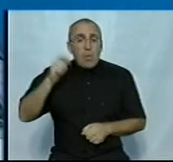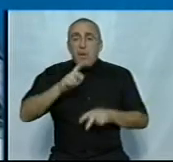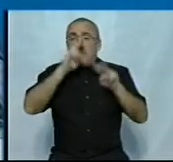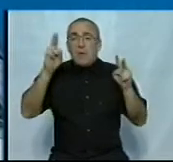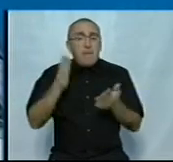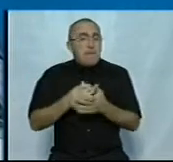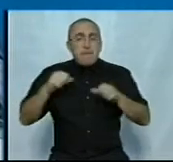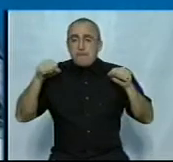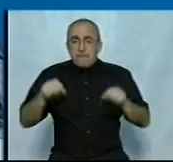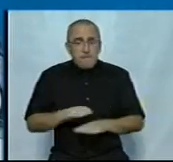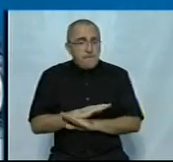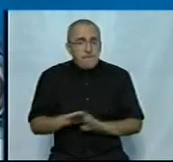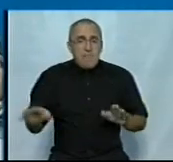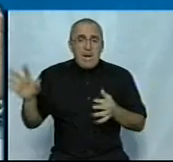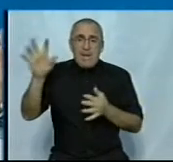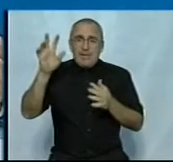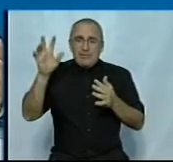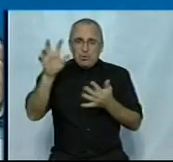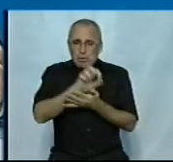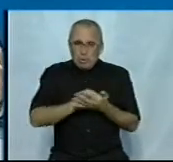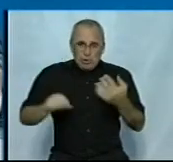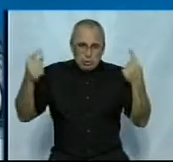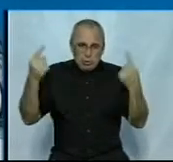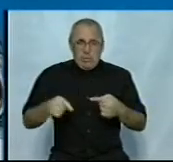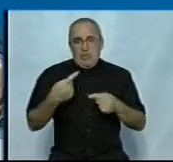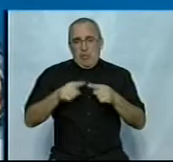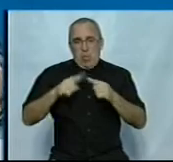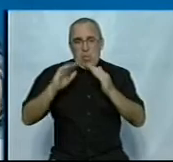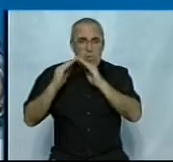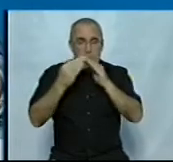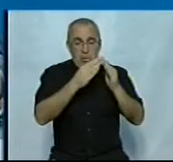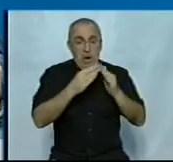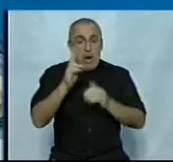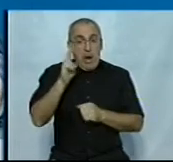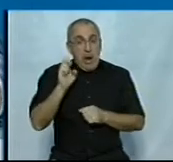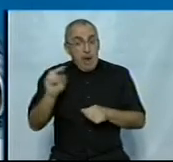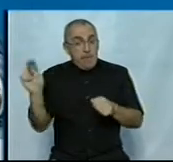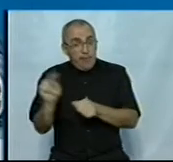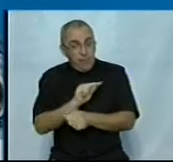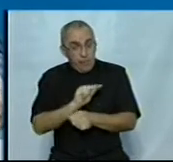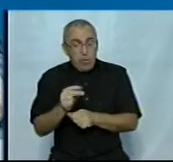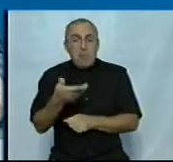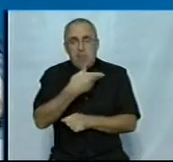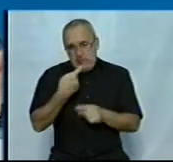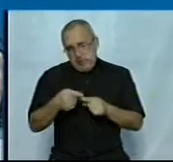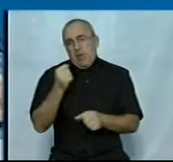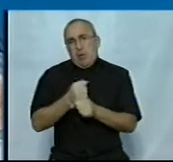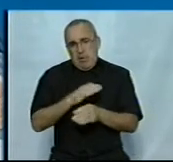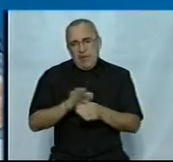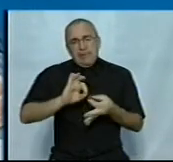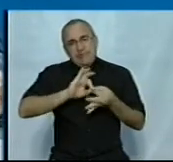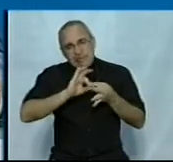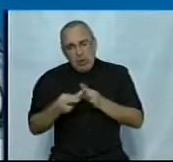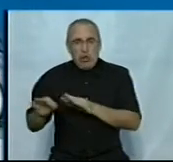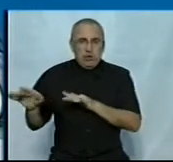не має права зруйнувати ці об'єкти. А от капітально відремонтувати ми це робимо. Це складний